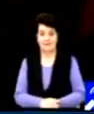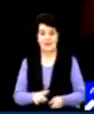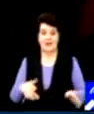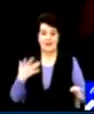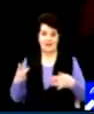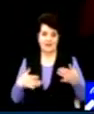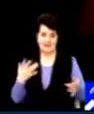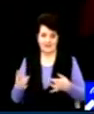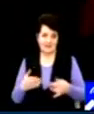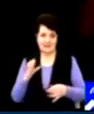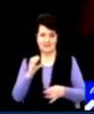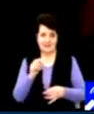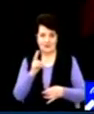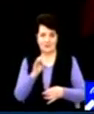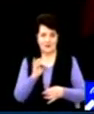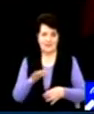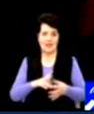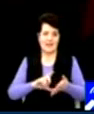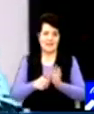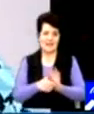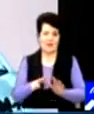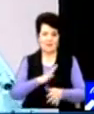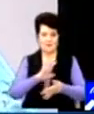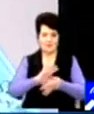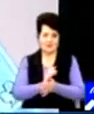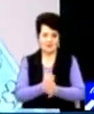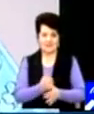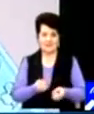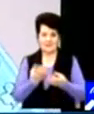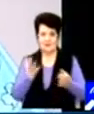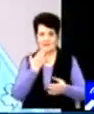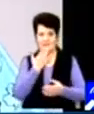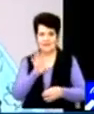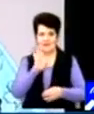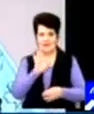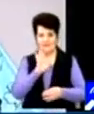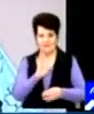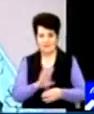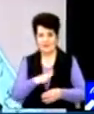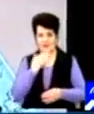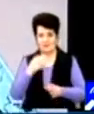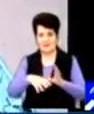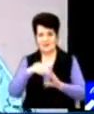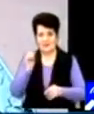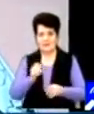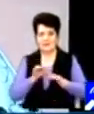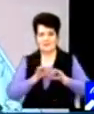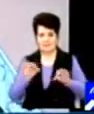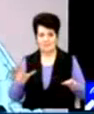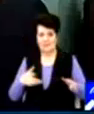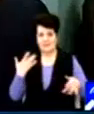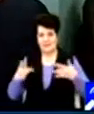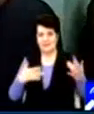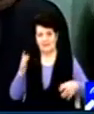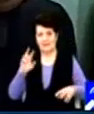sala teatrului Satiricus a fost neîncăpătoare pentru public. Fiind Ziua Internațională a Femeii, multe cupluri au ales să sărbătorească la teatru.